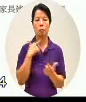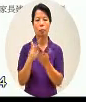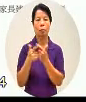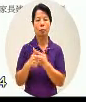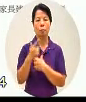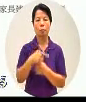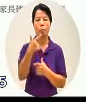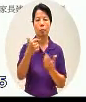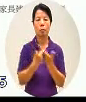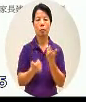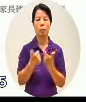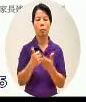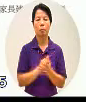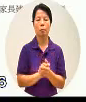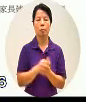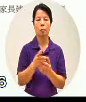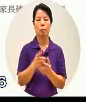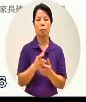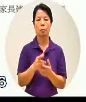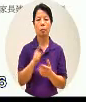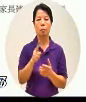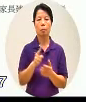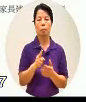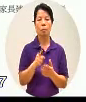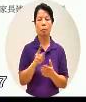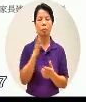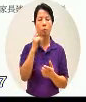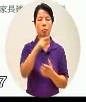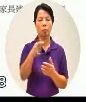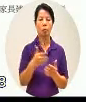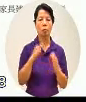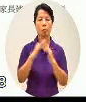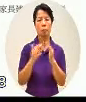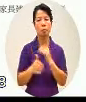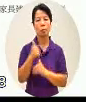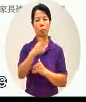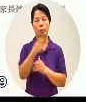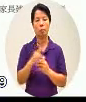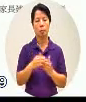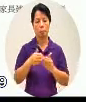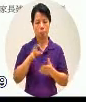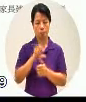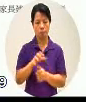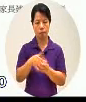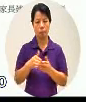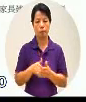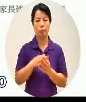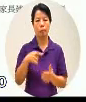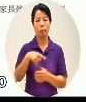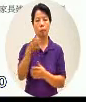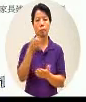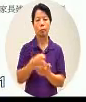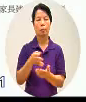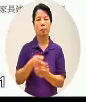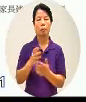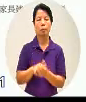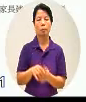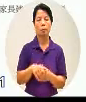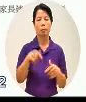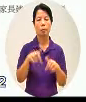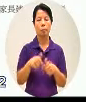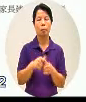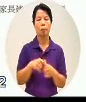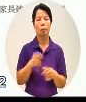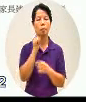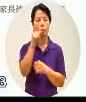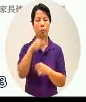六分，反正我讲伊这就是讲你也符合家长甲你要求的， 校长要叫你填男女中，啊，你有哪填男